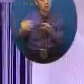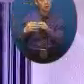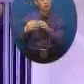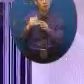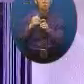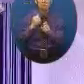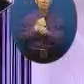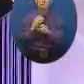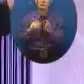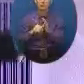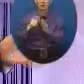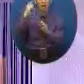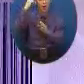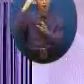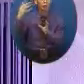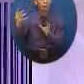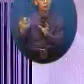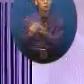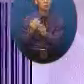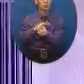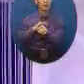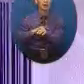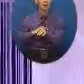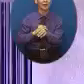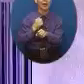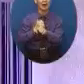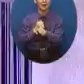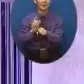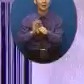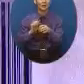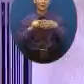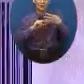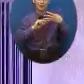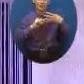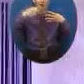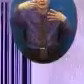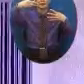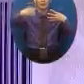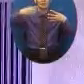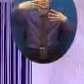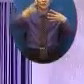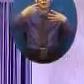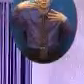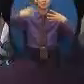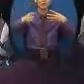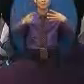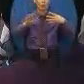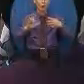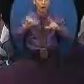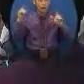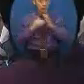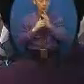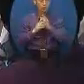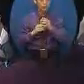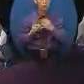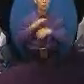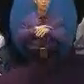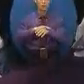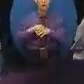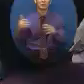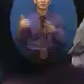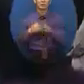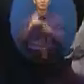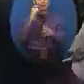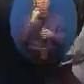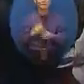있었고요. 그래서 토착화에 성공을 한 장르가 바로 트로트입니다. 그리고 이제 오늘날에까지 지금 이루고